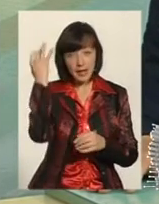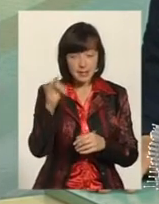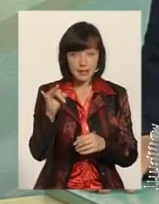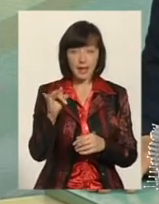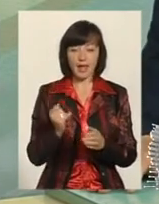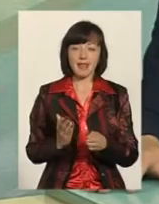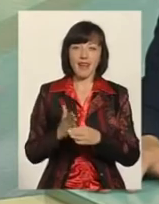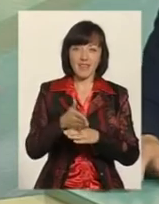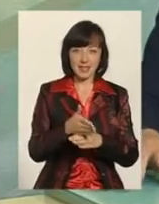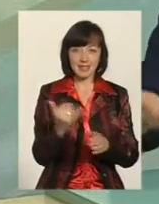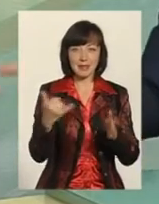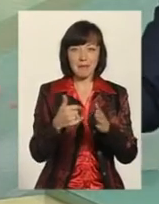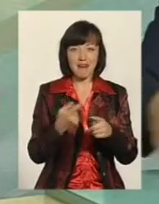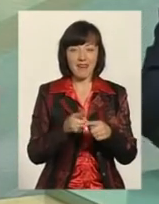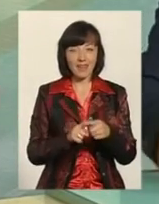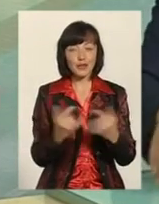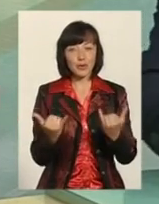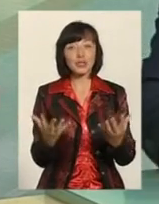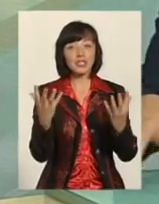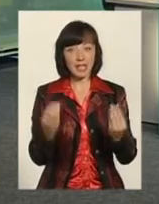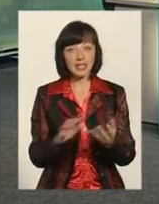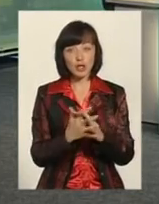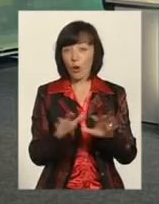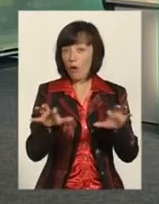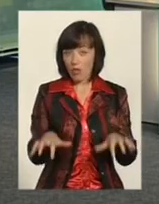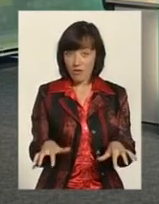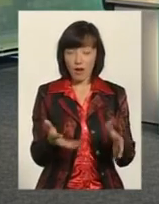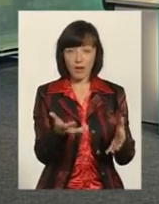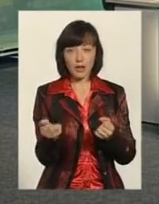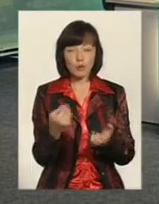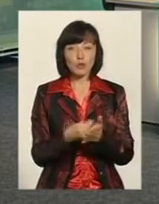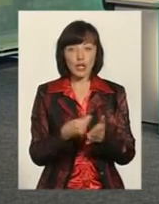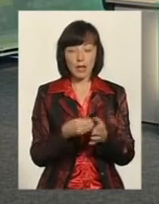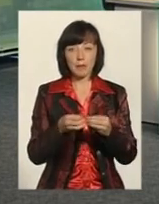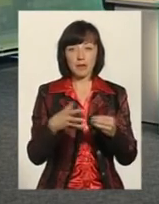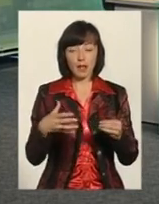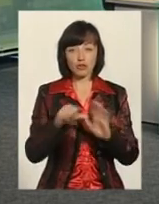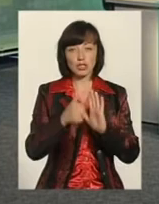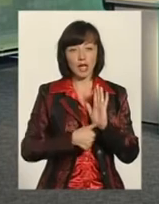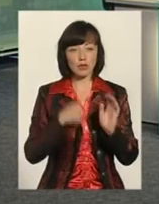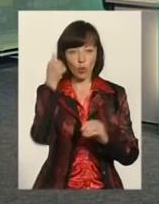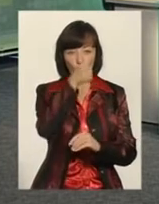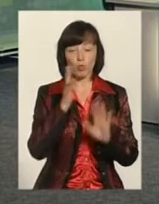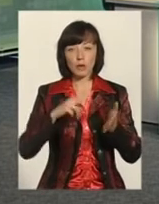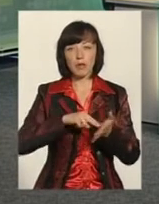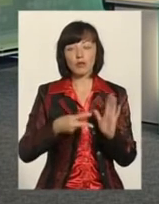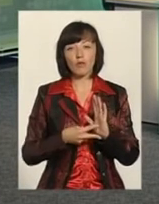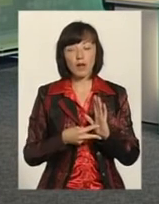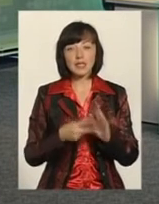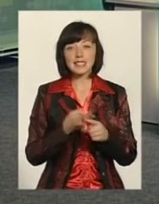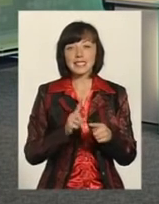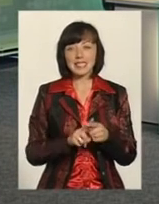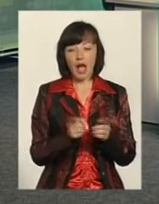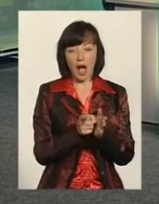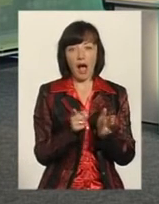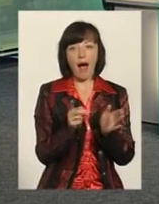на виїзді, правда. Але на сьогоднішній момент тому сільський голова отримав… в бюджеті 2016 року буде передбачено, що це акцизний